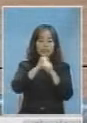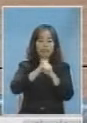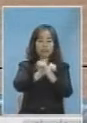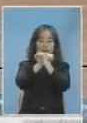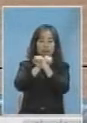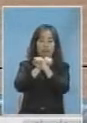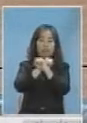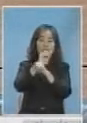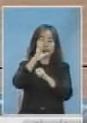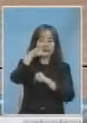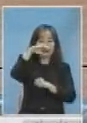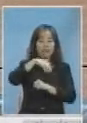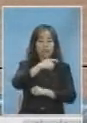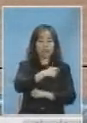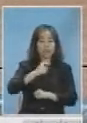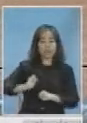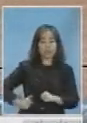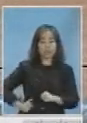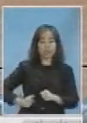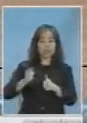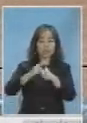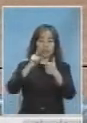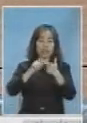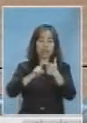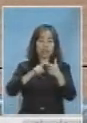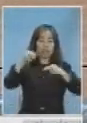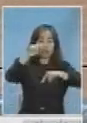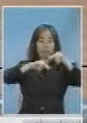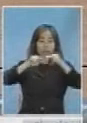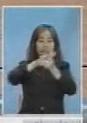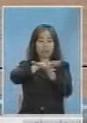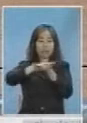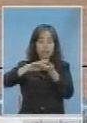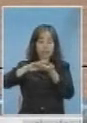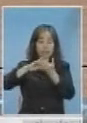ถาบันพระมหากษัตริย์ตลอดจนรักษาความสงบเรียบร้อยภายในประเทศ